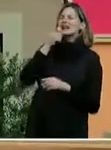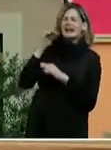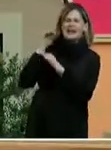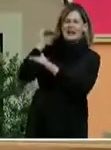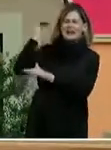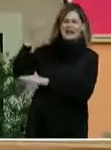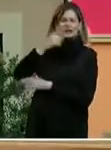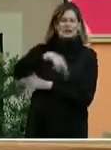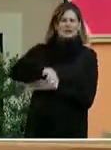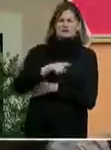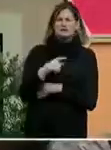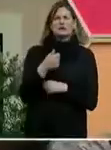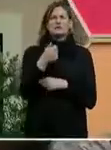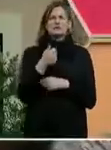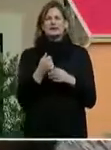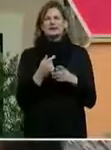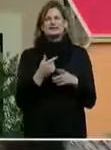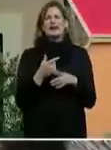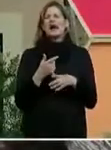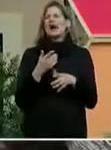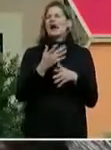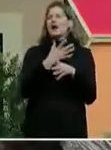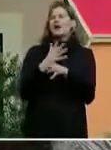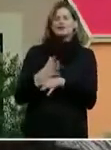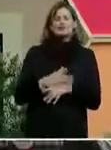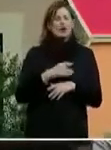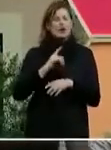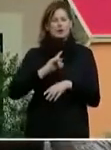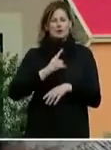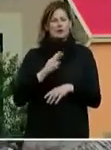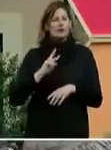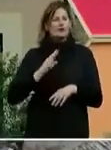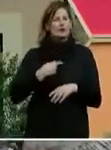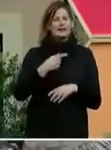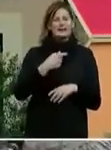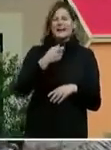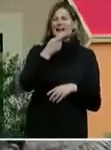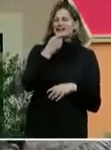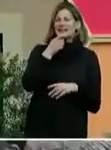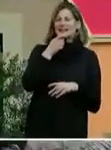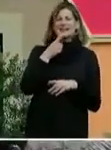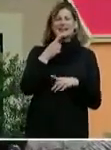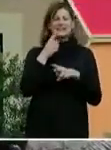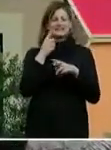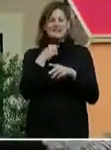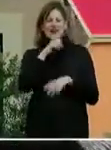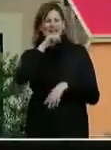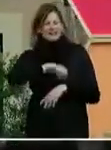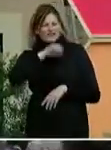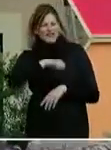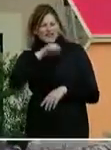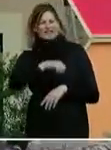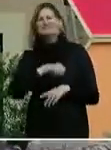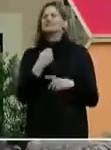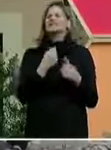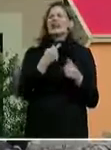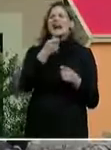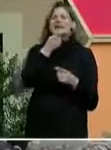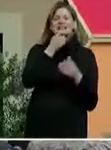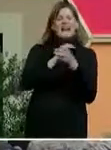nosaltres som més de toy boys, som més de trans lovers, ens agraden els tímids, ens agraden els friquis, ens agraden els pagafantes